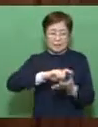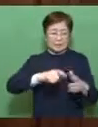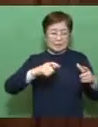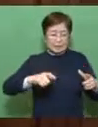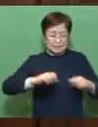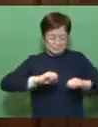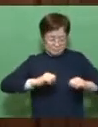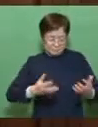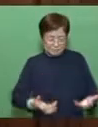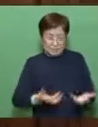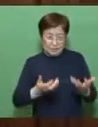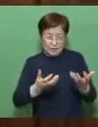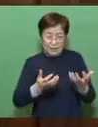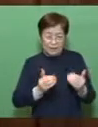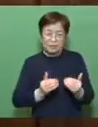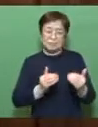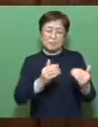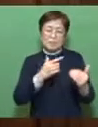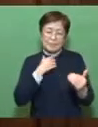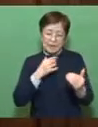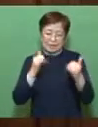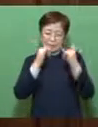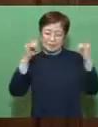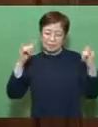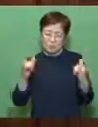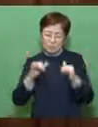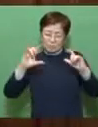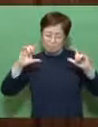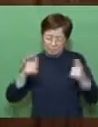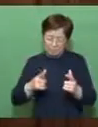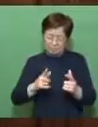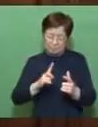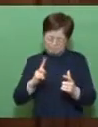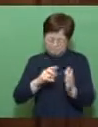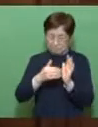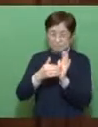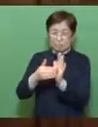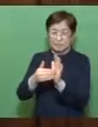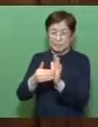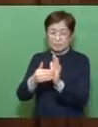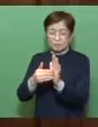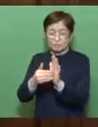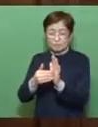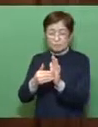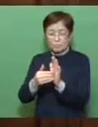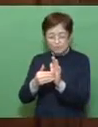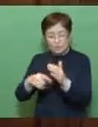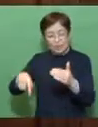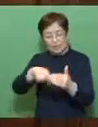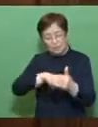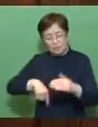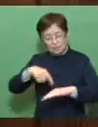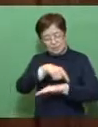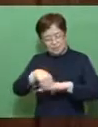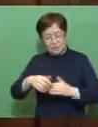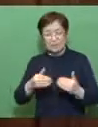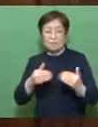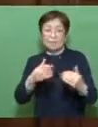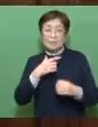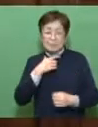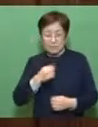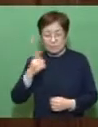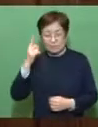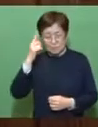え人口が減少していくのを何とか組みとめるような対策をお進めていきたい